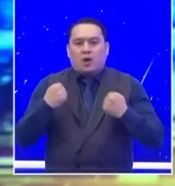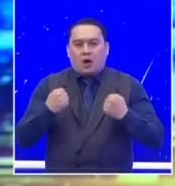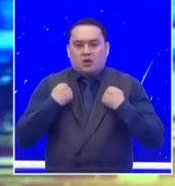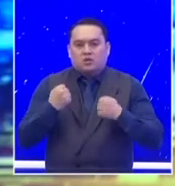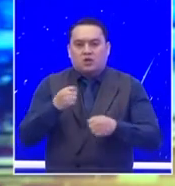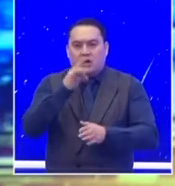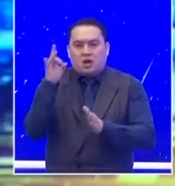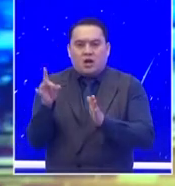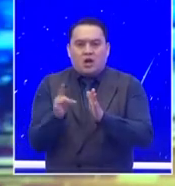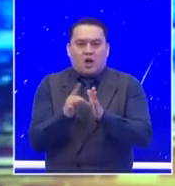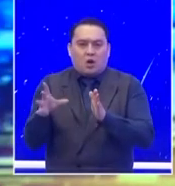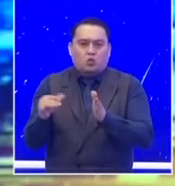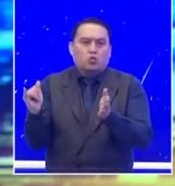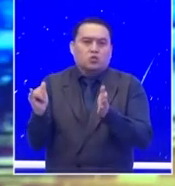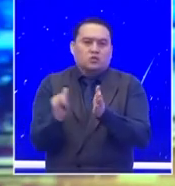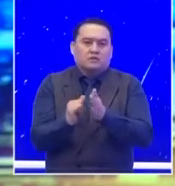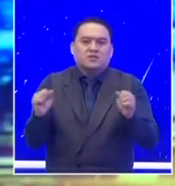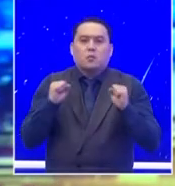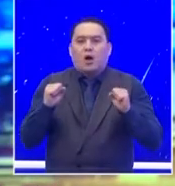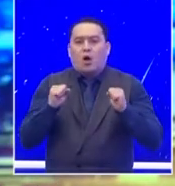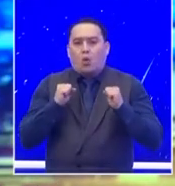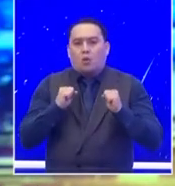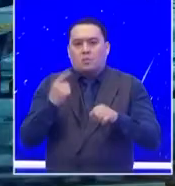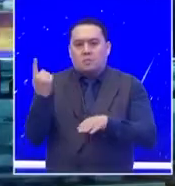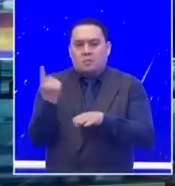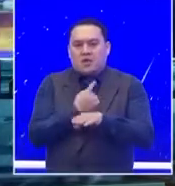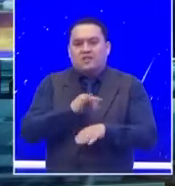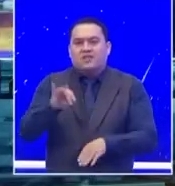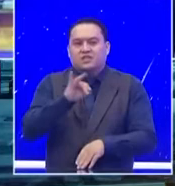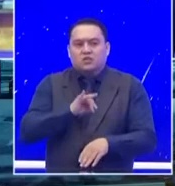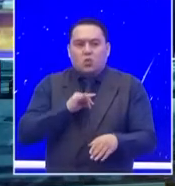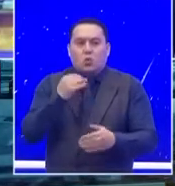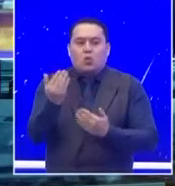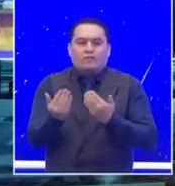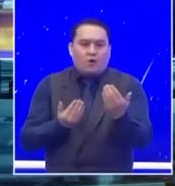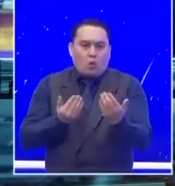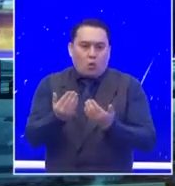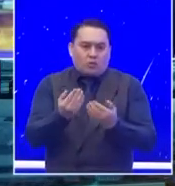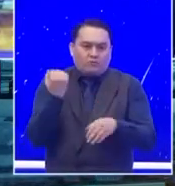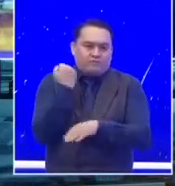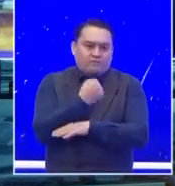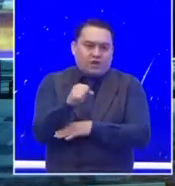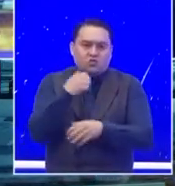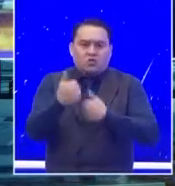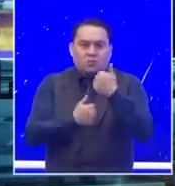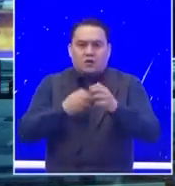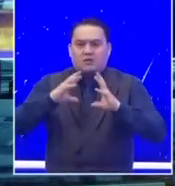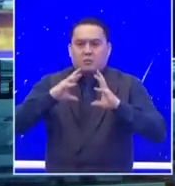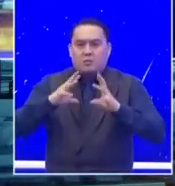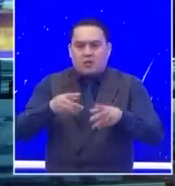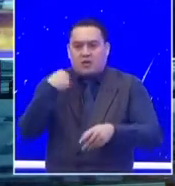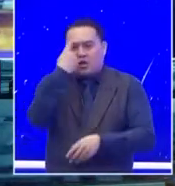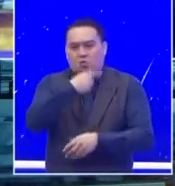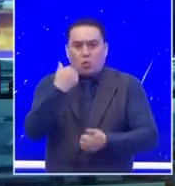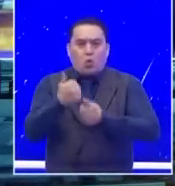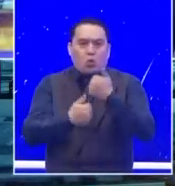побил легендарный рекорд советских спортсменов. Он стал первым в истории биатлона, кому удалось выиграть на чемпионате мира